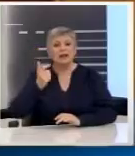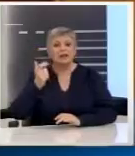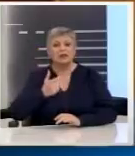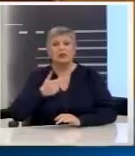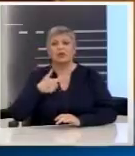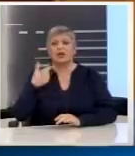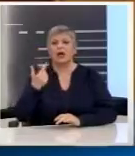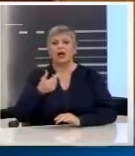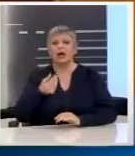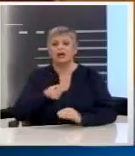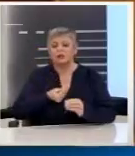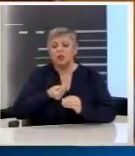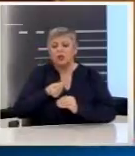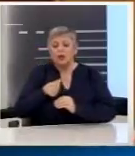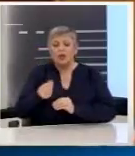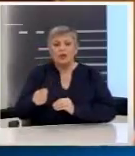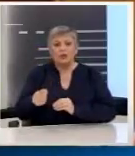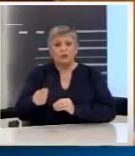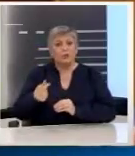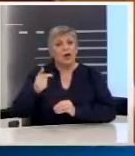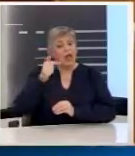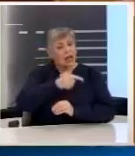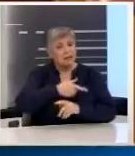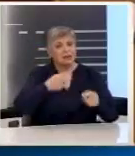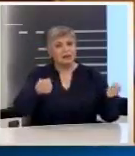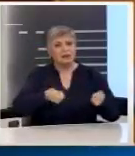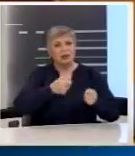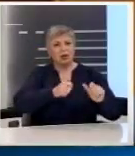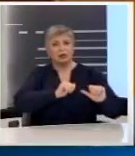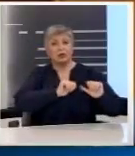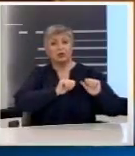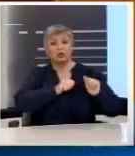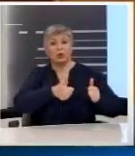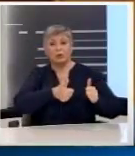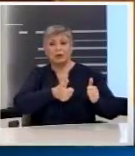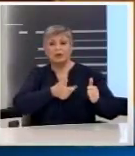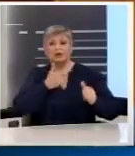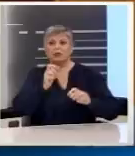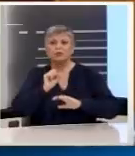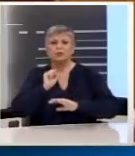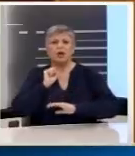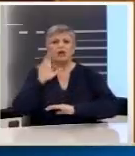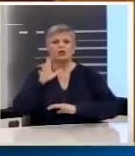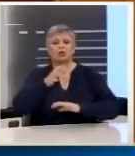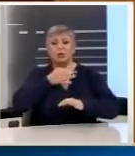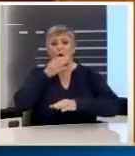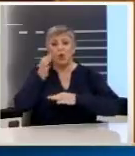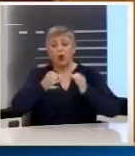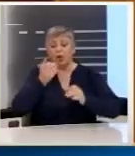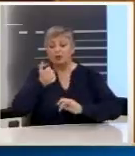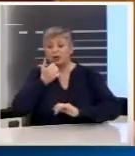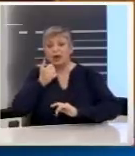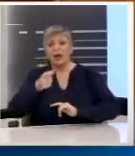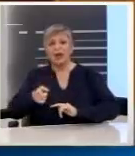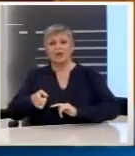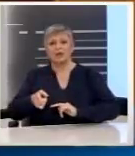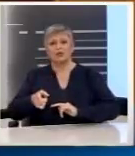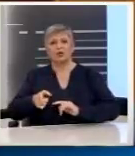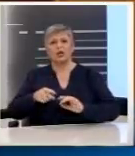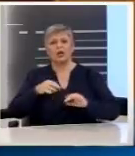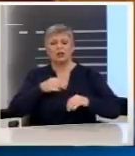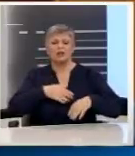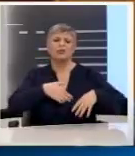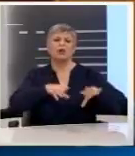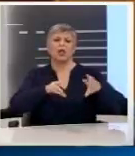μας καταγγείλατε στους θεσμούς και μετά φυσικά καταψηφίσατε. Και άλλα πολλά ον